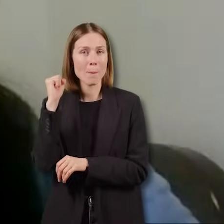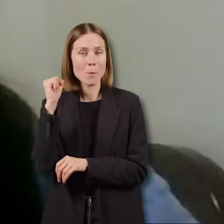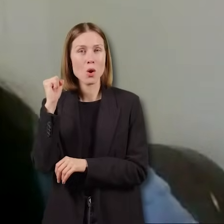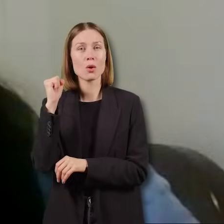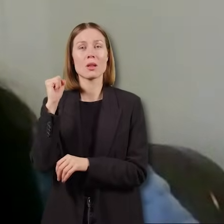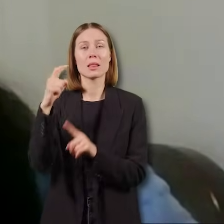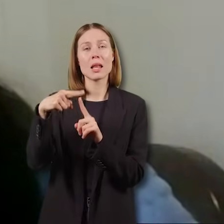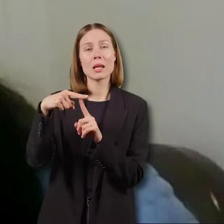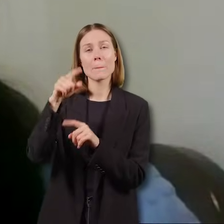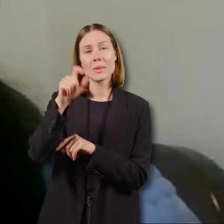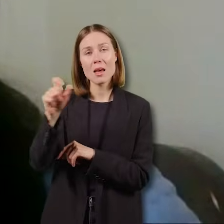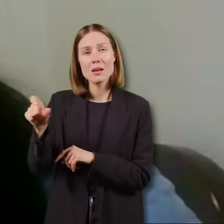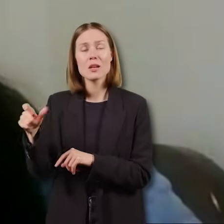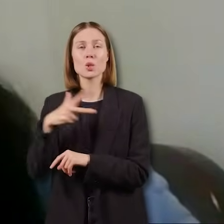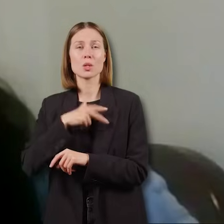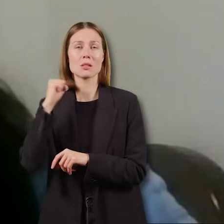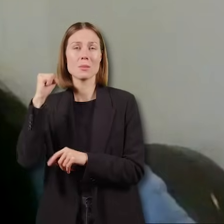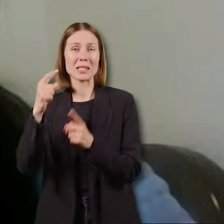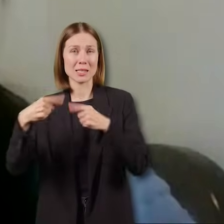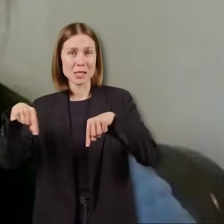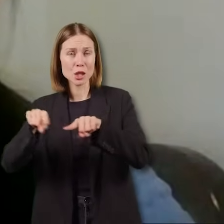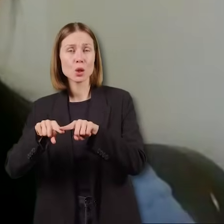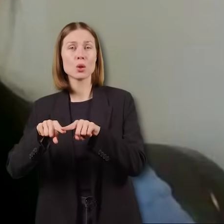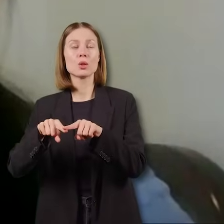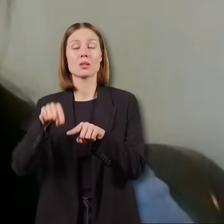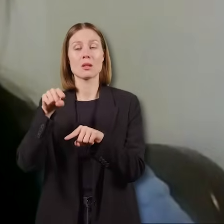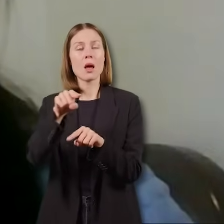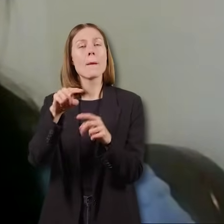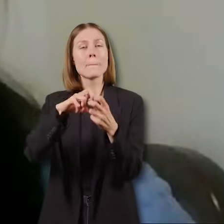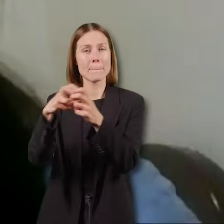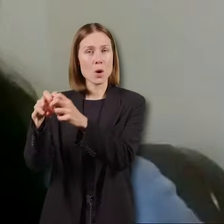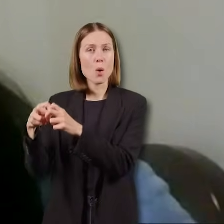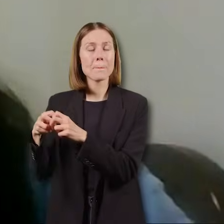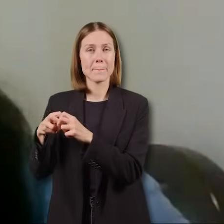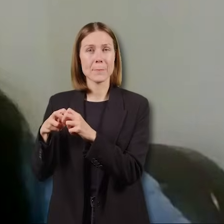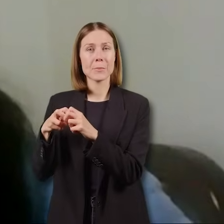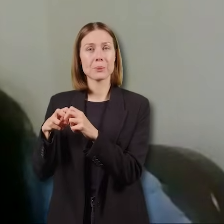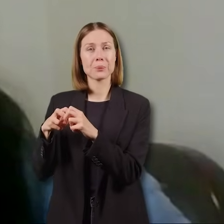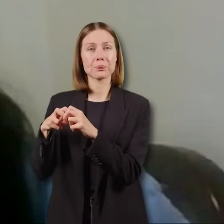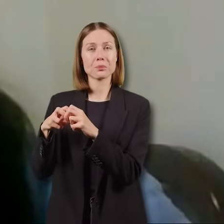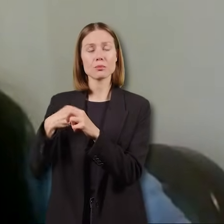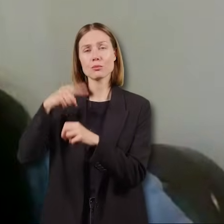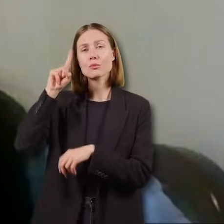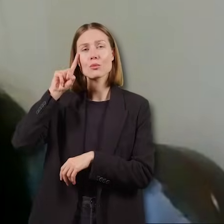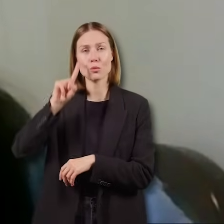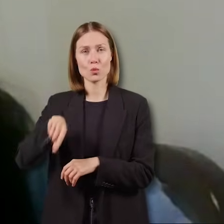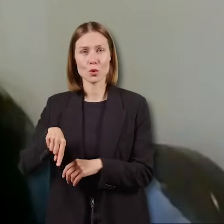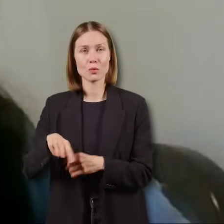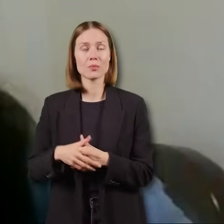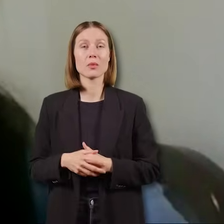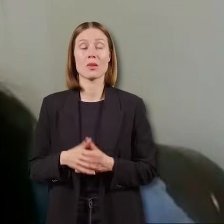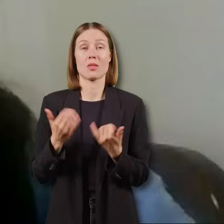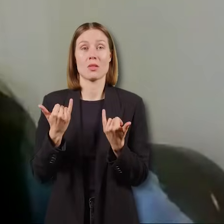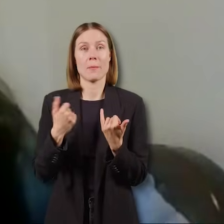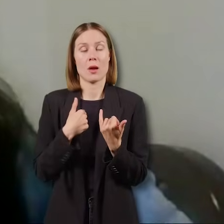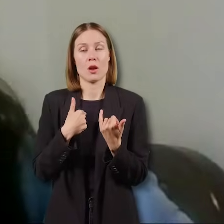socialdemokratais tarybos nariais, su socialdemokratų skyriu ir tos problemos vienai ar kitaip yra man žinomos, o dabar aš jas